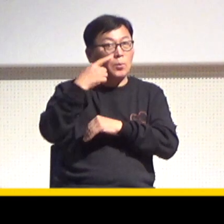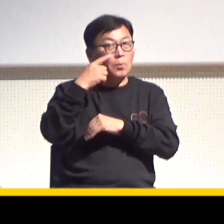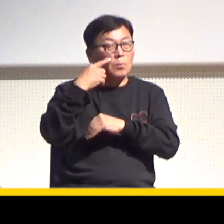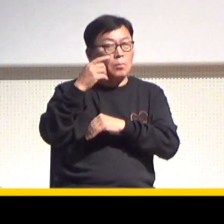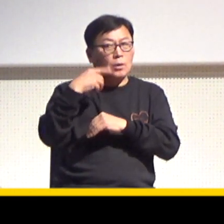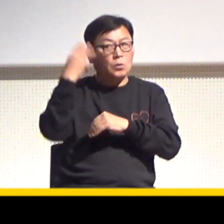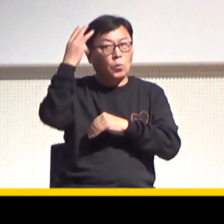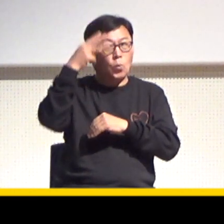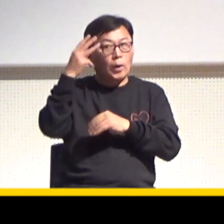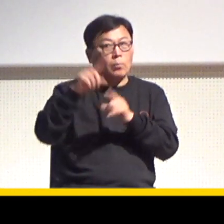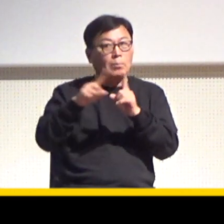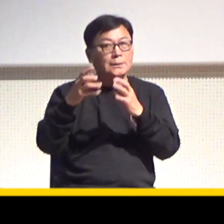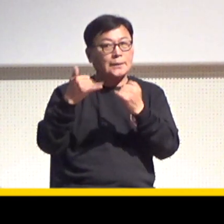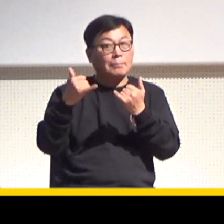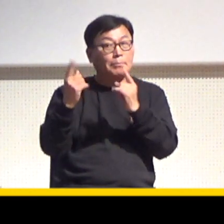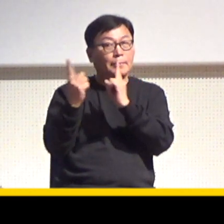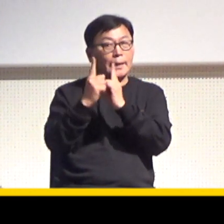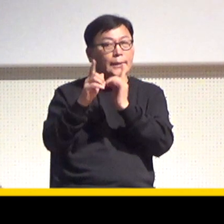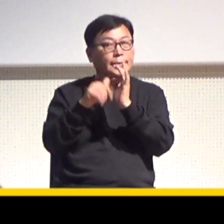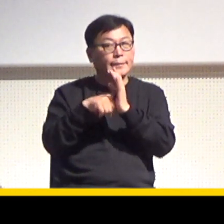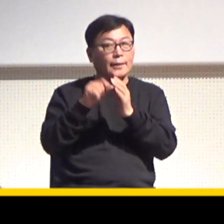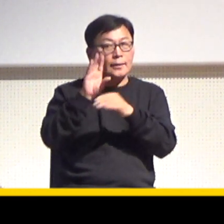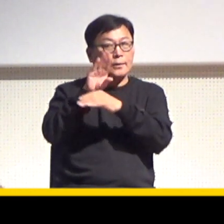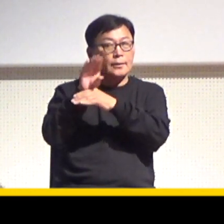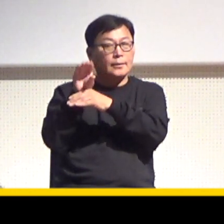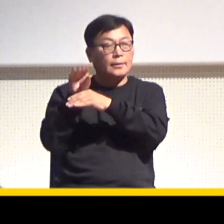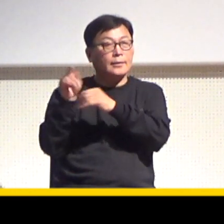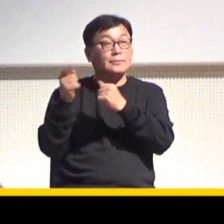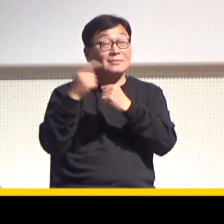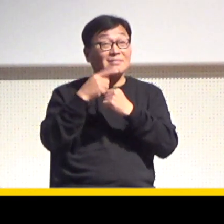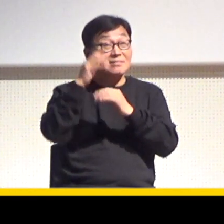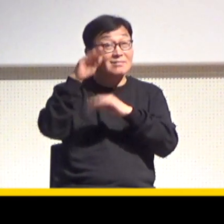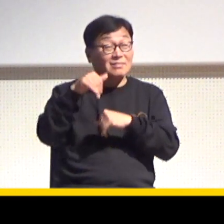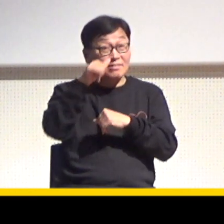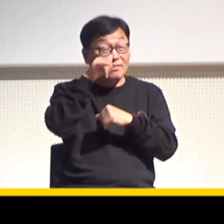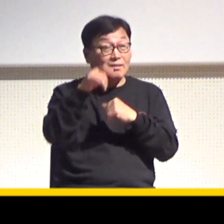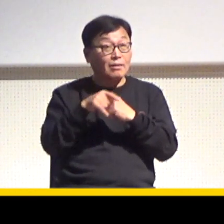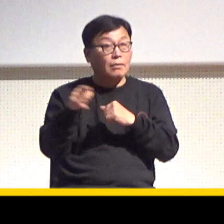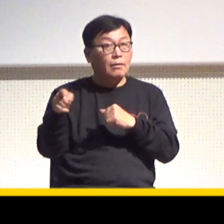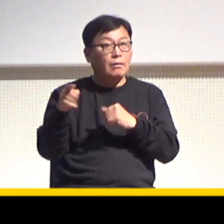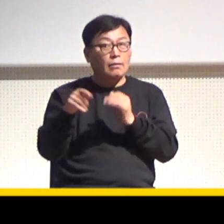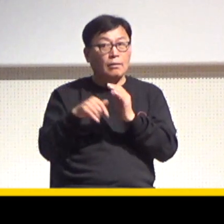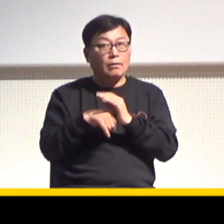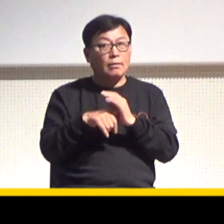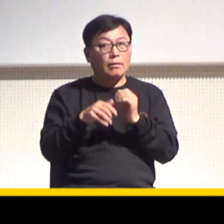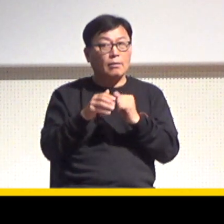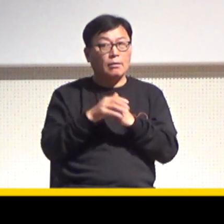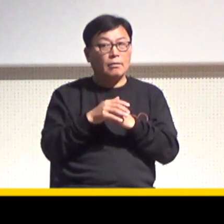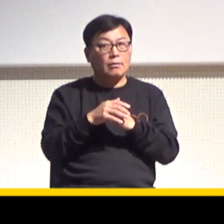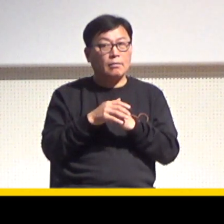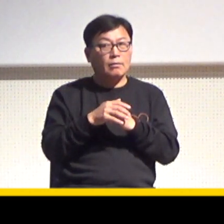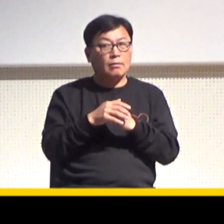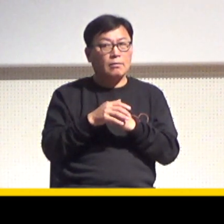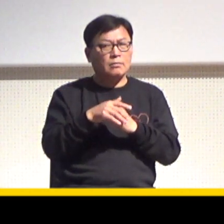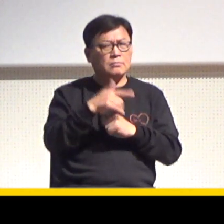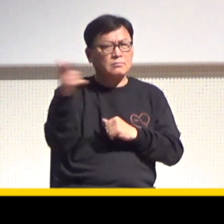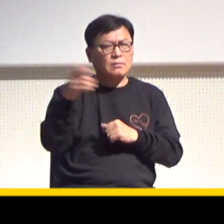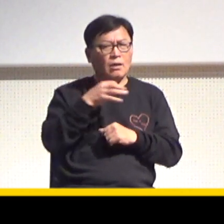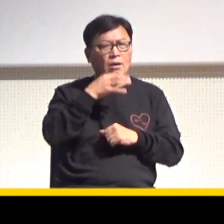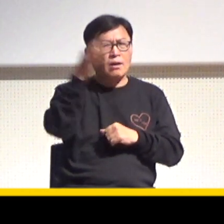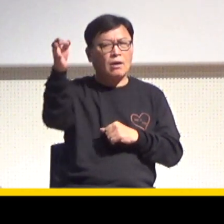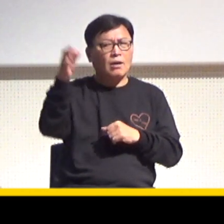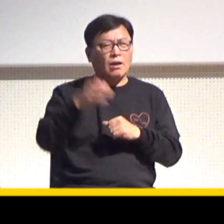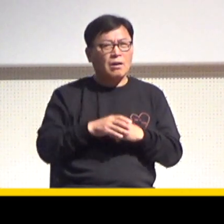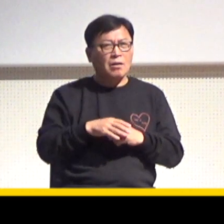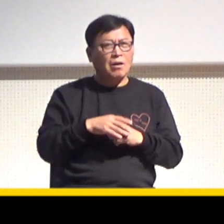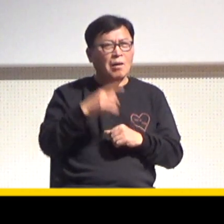교황님 일반화련 할 때 찍었던 영상인데 갔었죠. 예, 이때 우리 희신부님께서 크게 네. 뭐라고 외치셨죠?